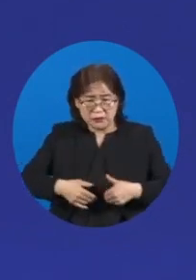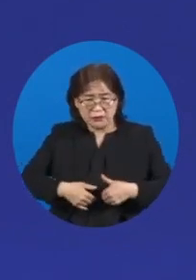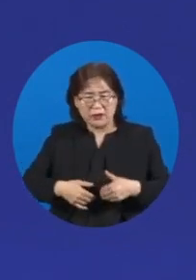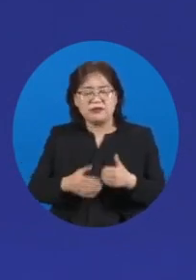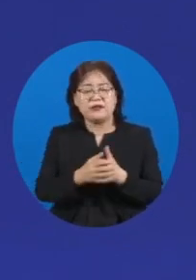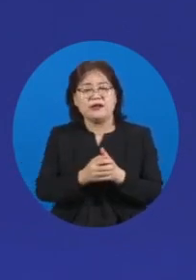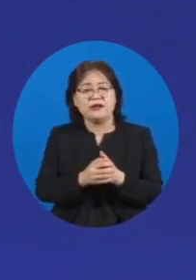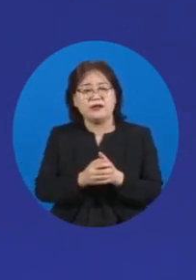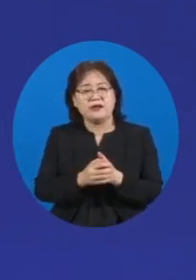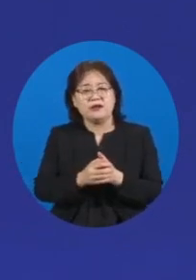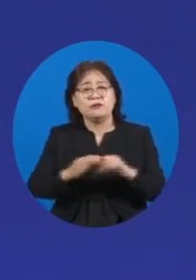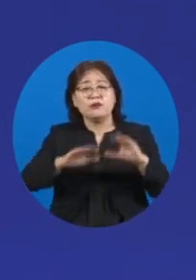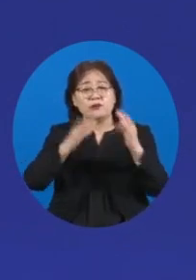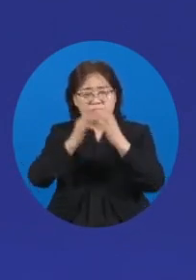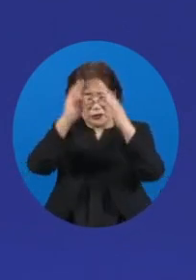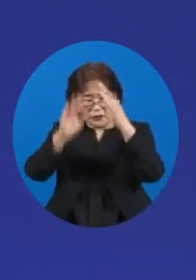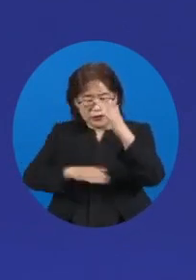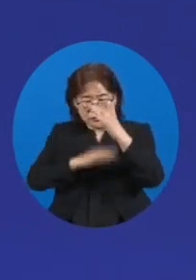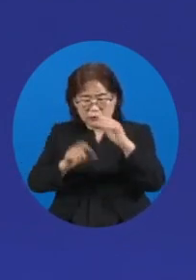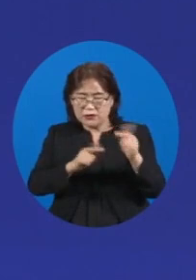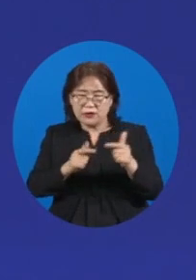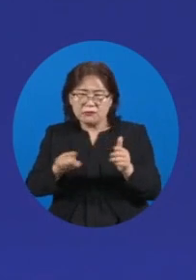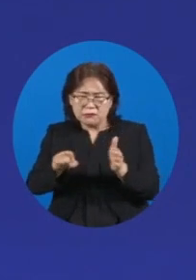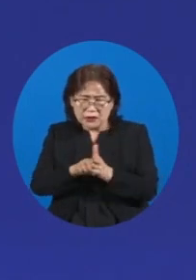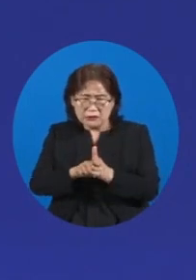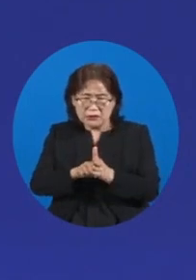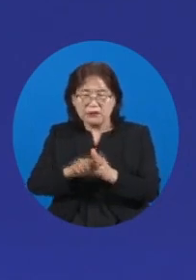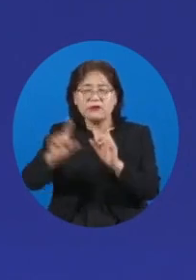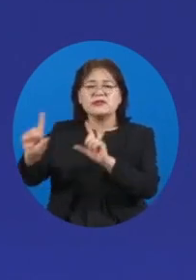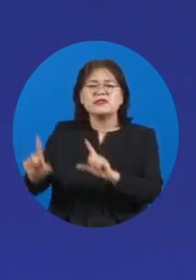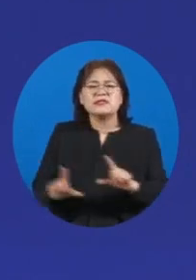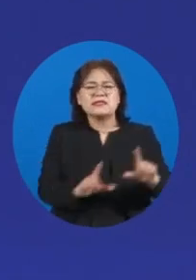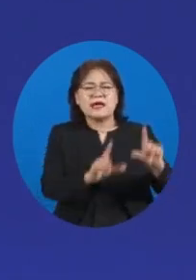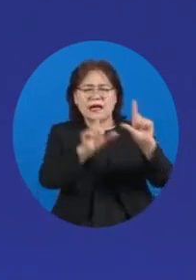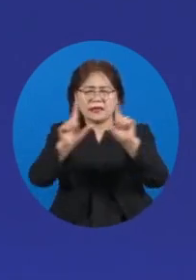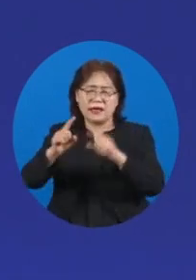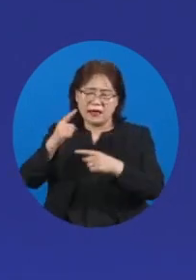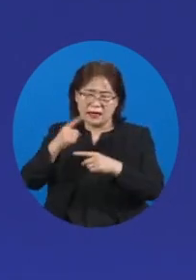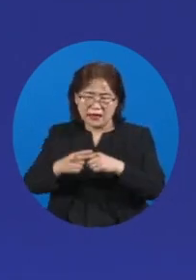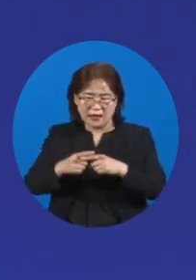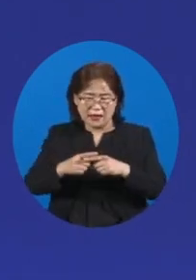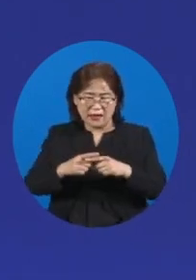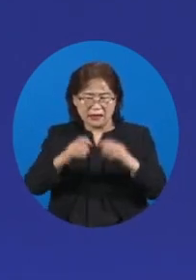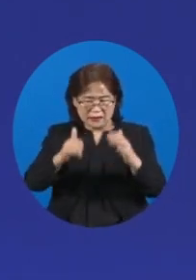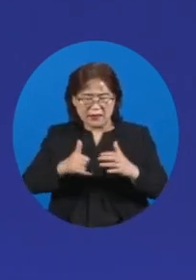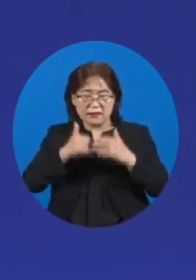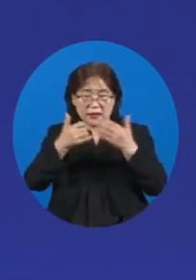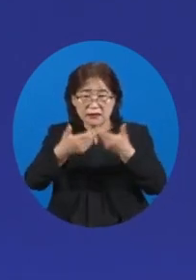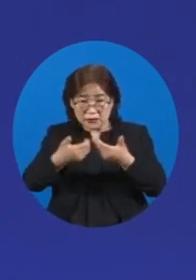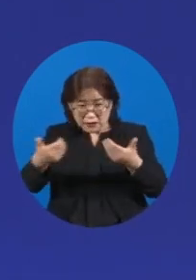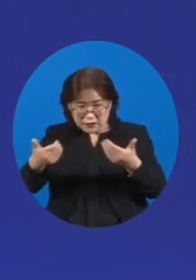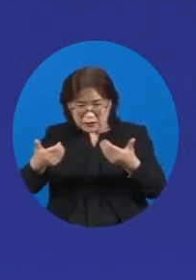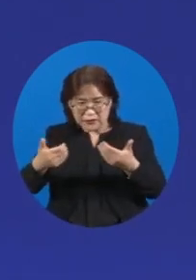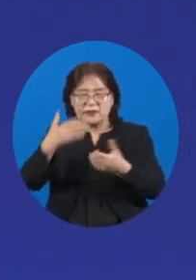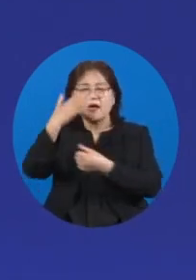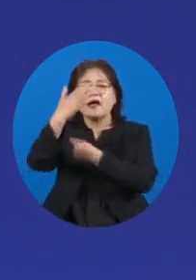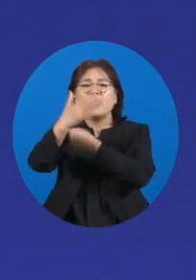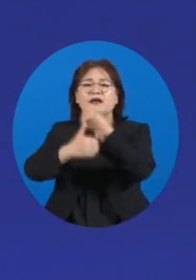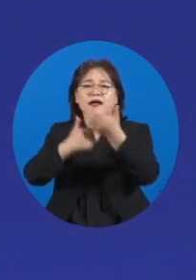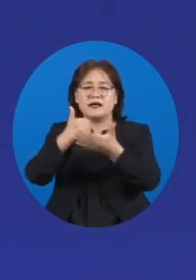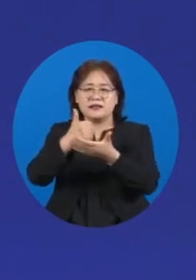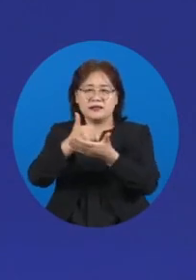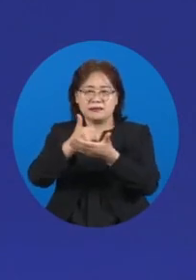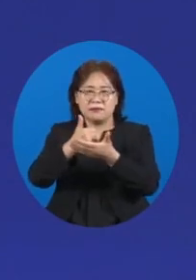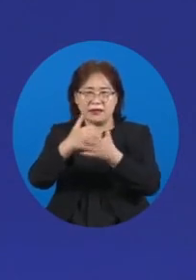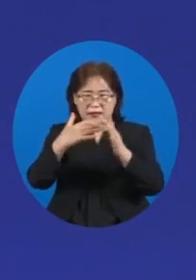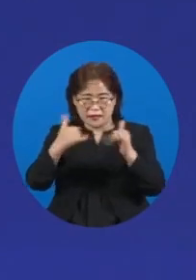성도들이 믿음으로 살다가 믿어보고 이 땅을 떠날 수 있는 하나님의 사람들이 될 수